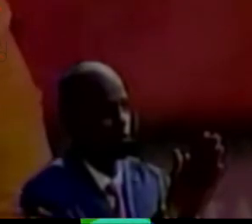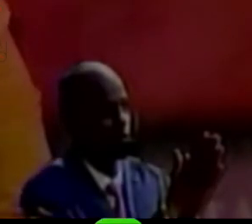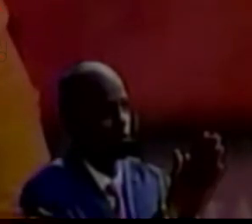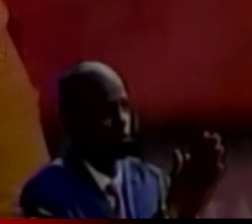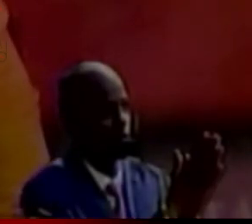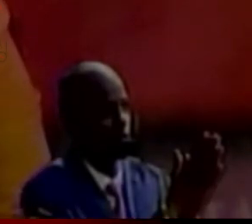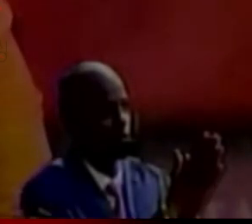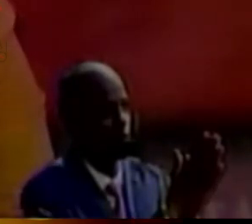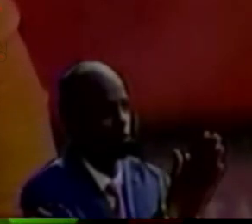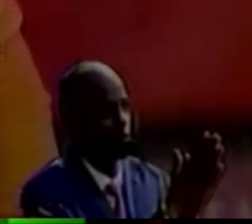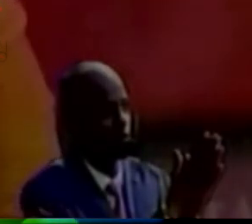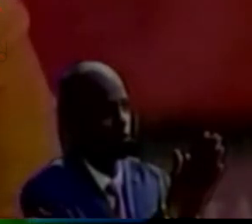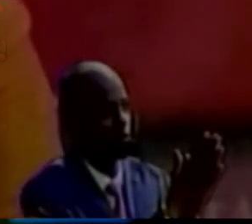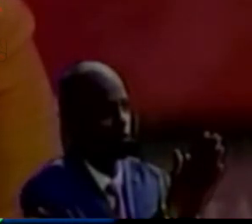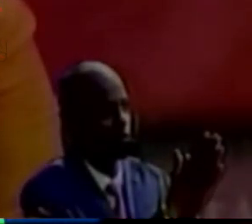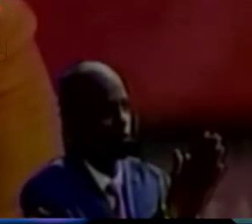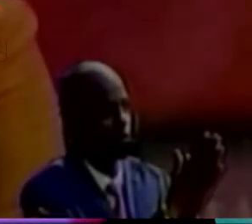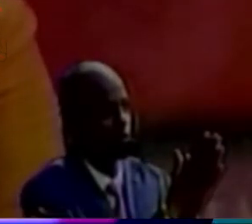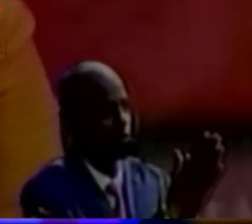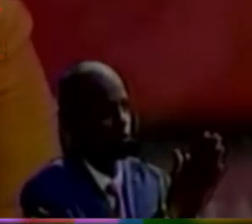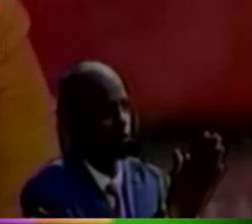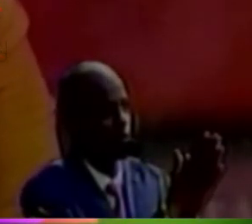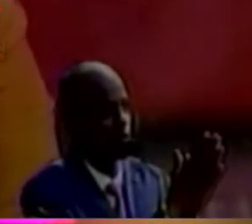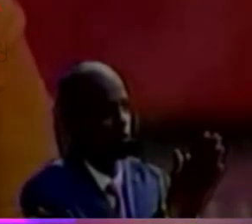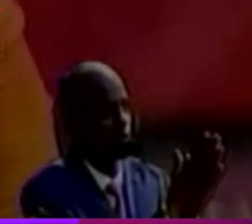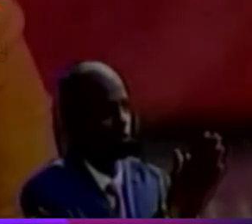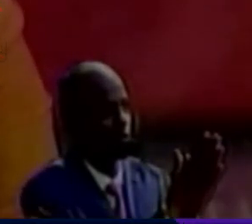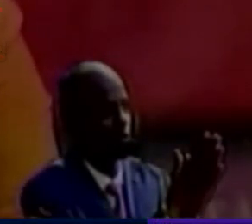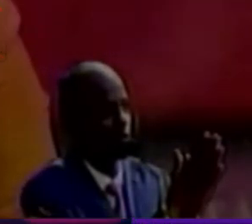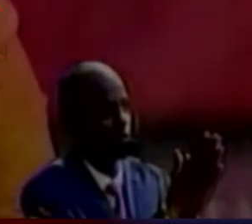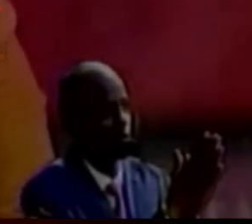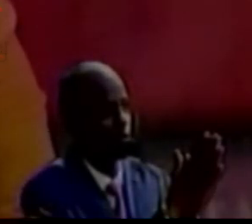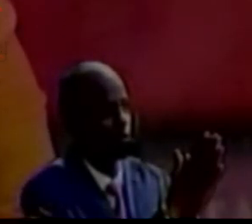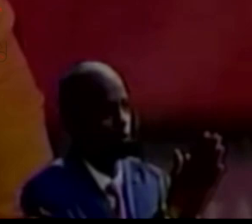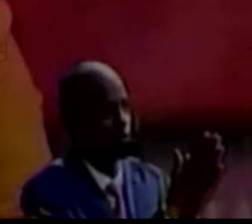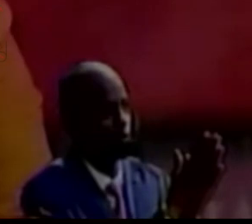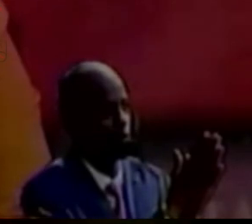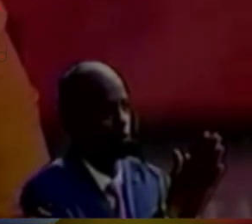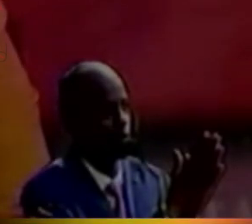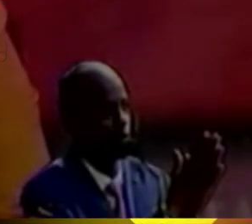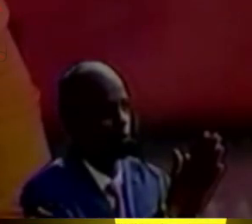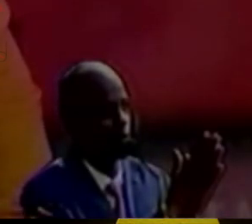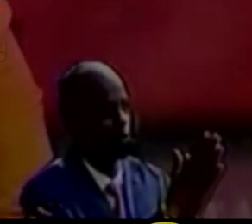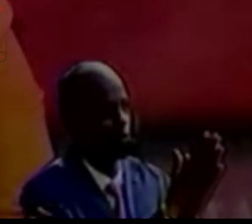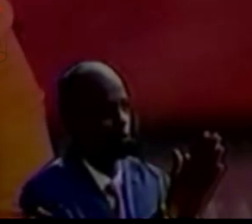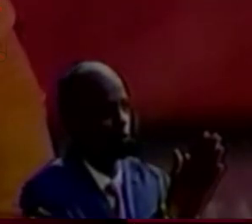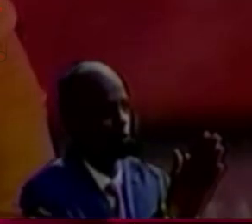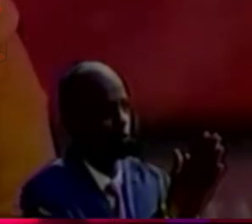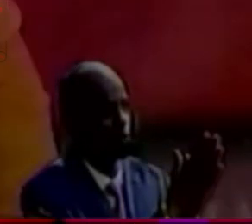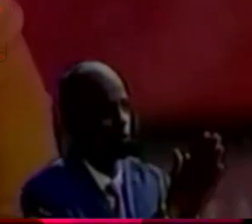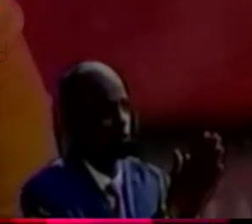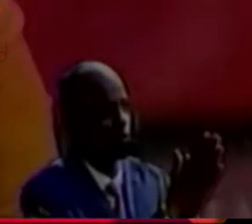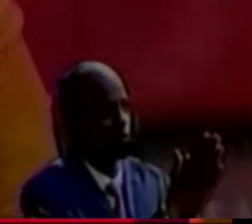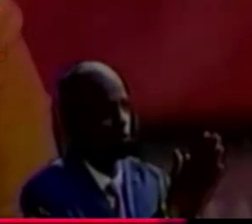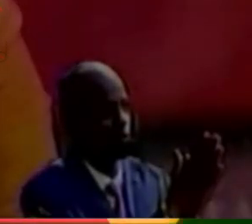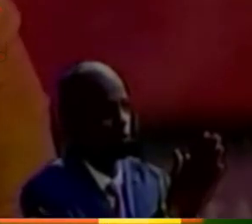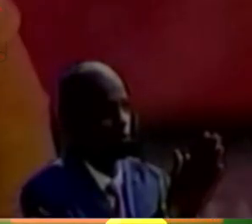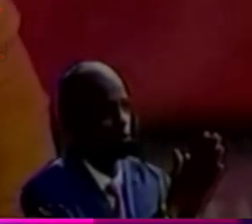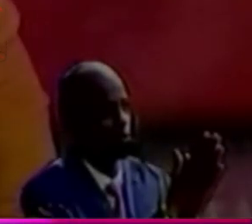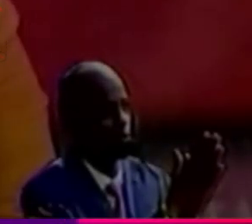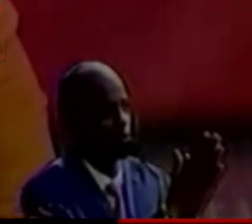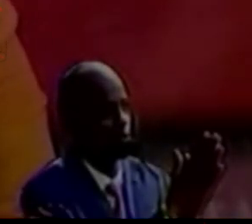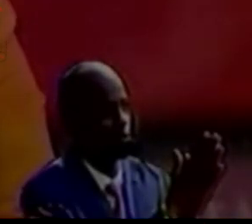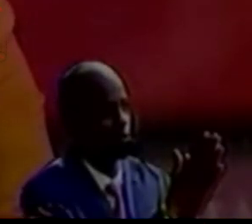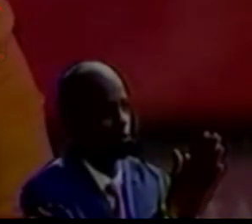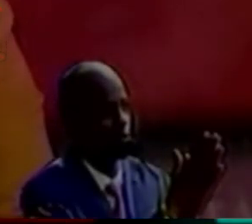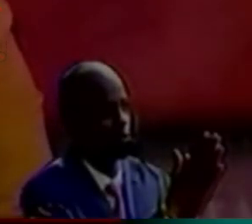té préparé et puis voyer by principal organisation yo dans diaspora, yo note côté nous expliquer